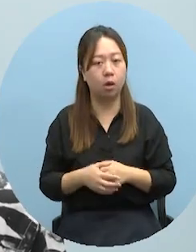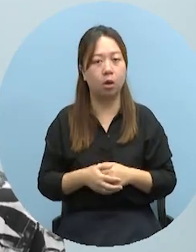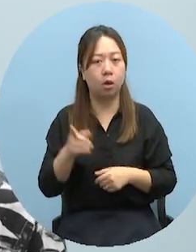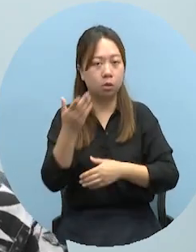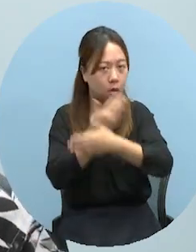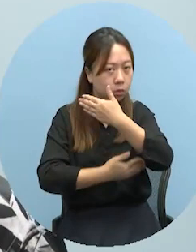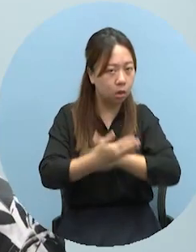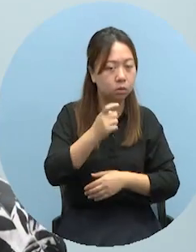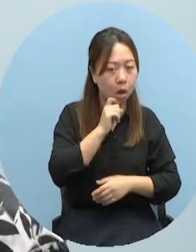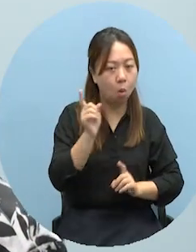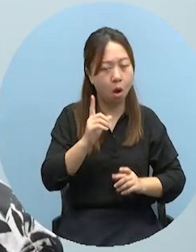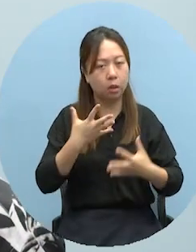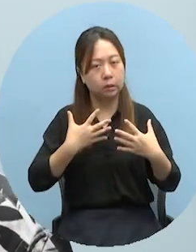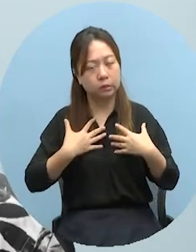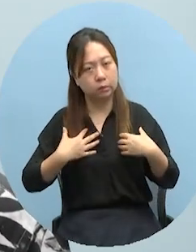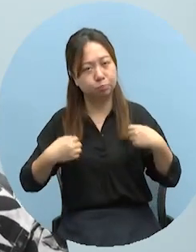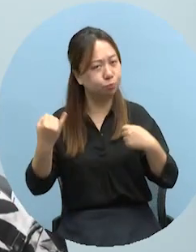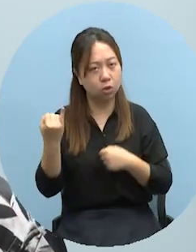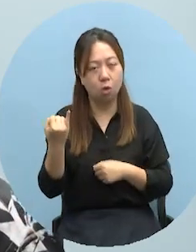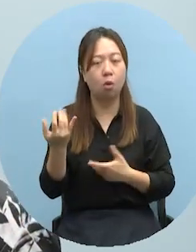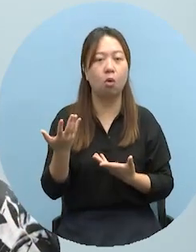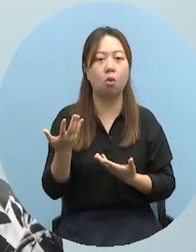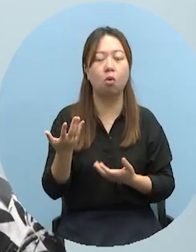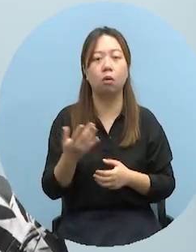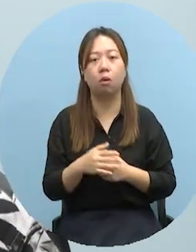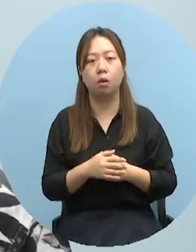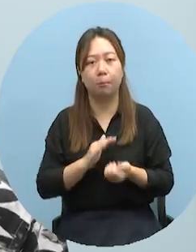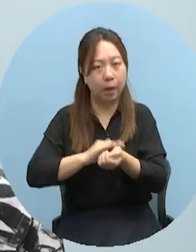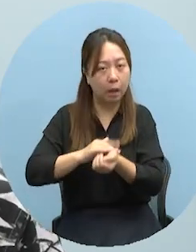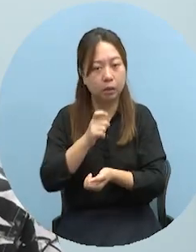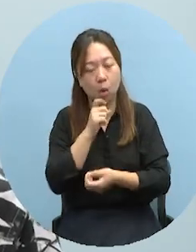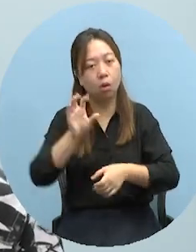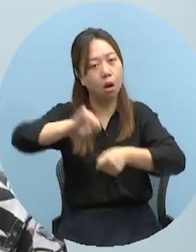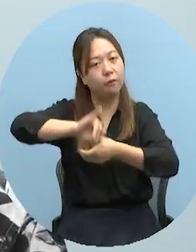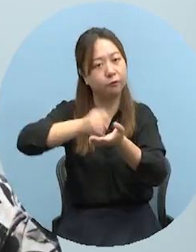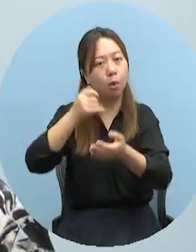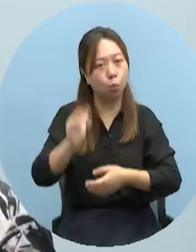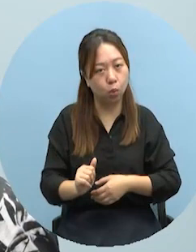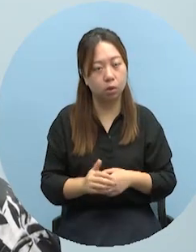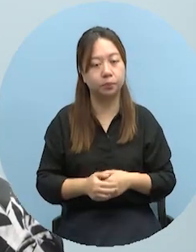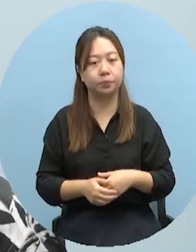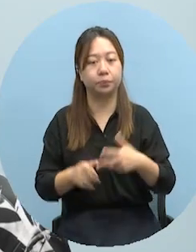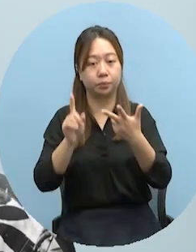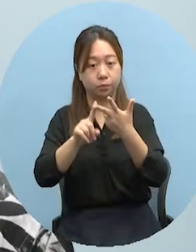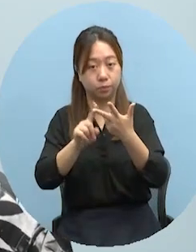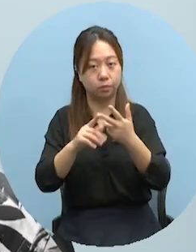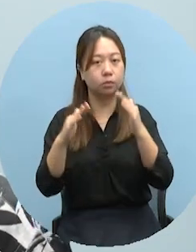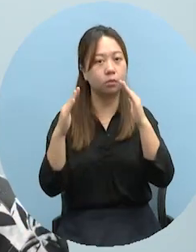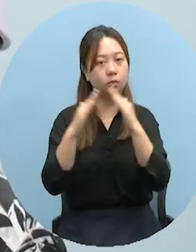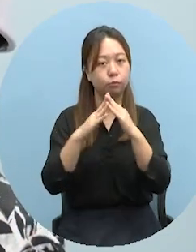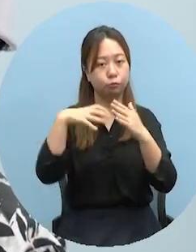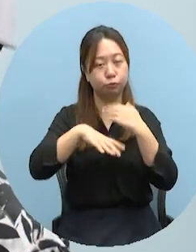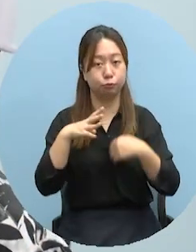者健康是比較有問題的，那我們也都會加一些分。另外呢，就是家庭的狀況，譬如有老人家